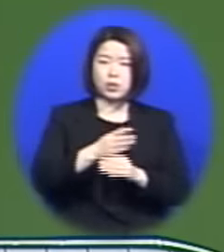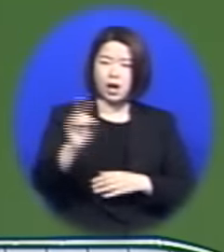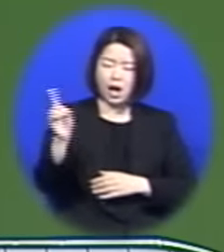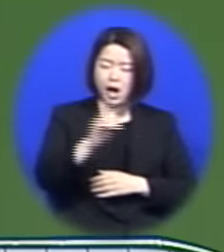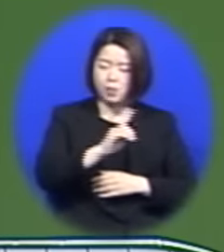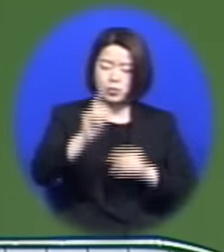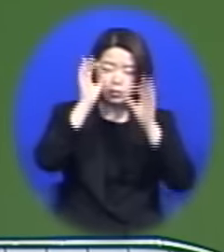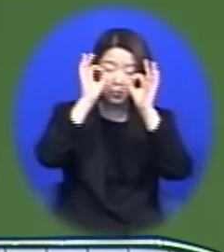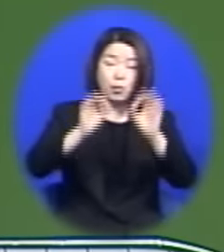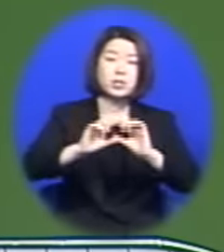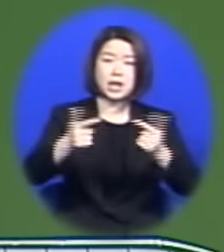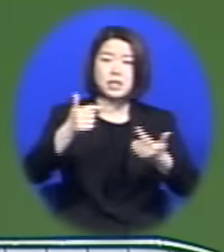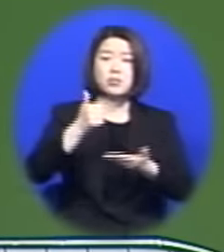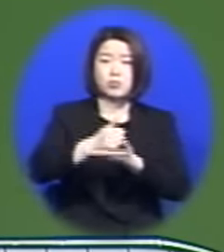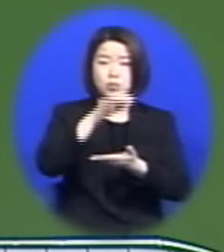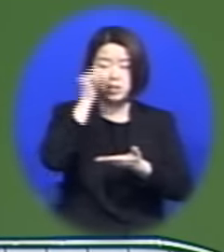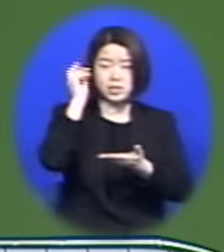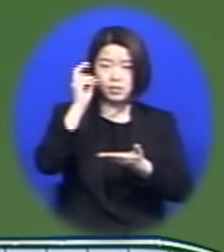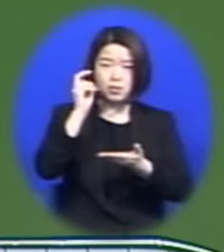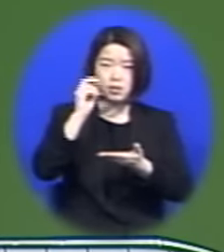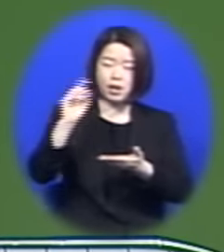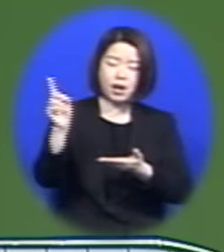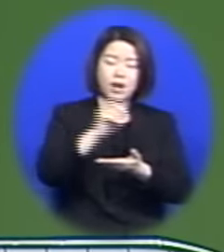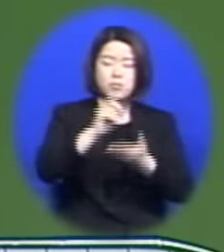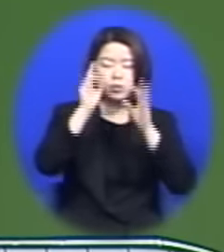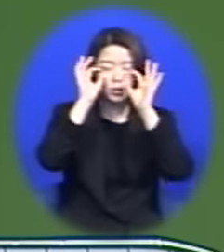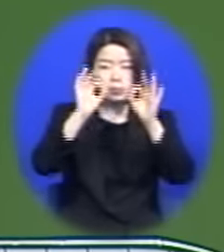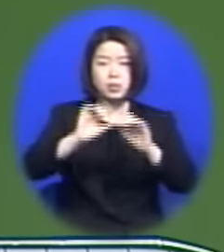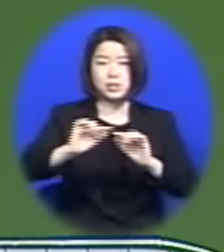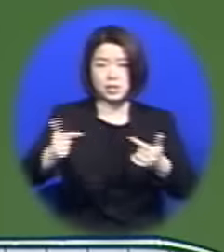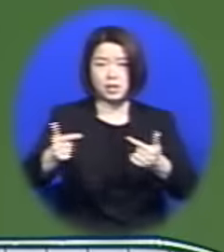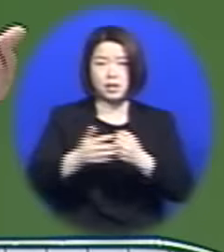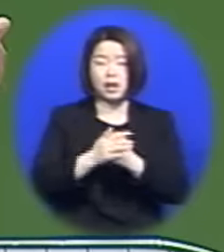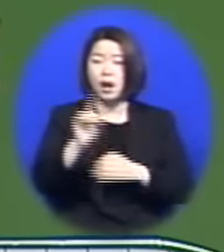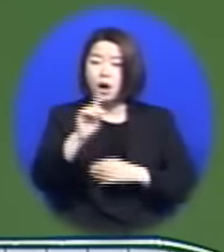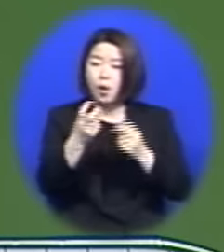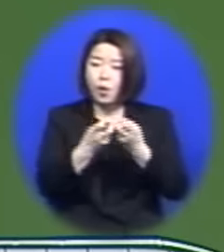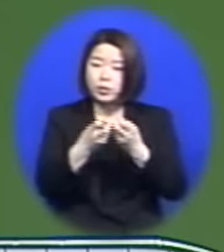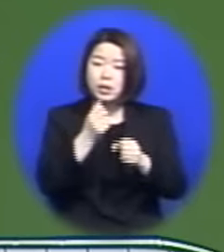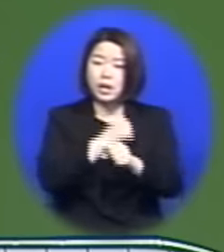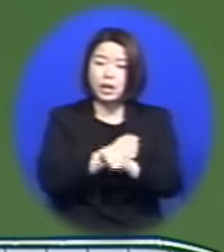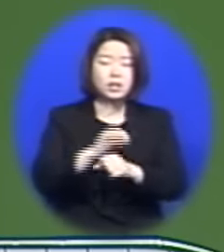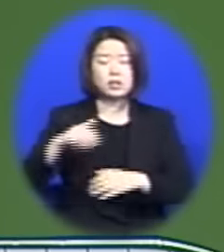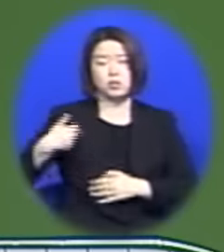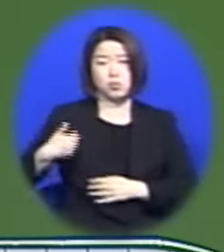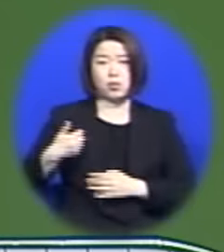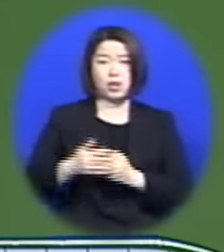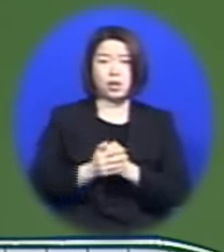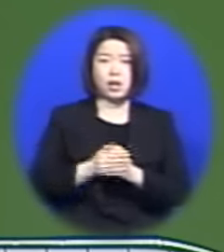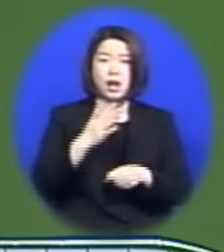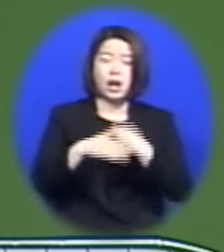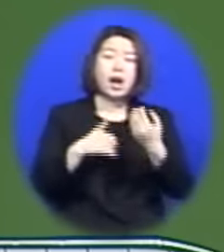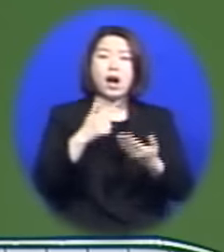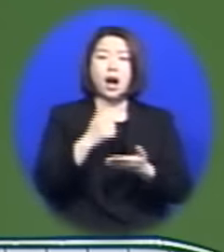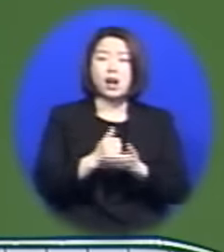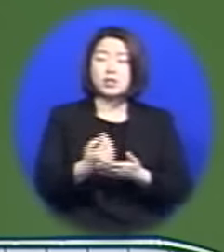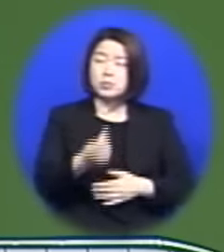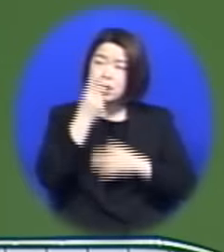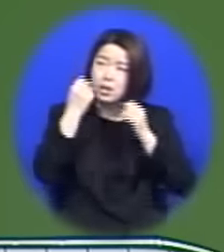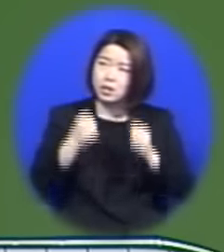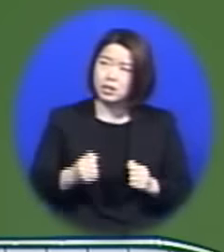분이 있으실 거예요 아무것도 안 보여요 어떻게 해야 될지 말이에 하나님 살아는 계신